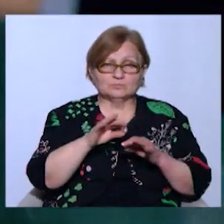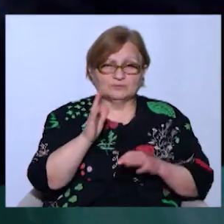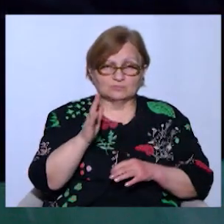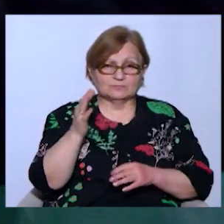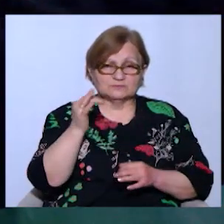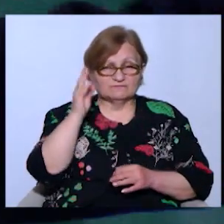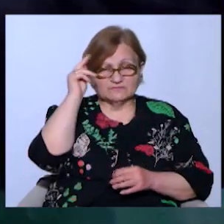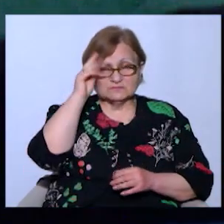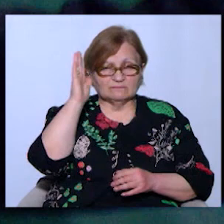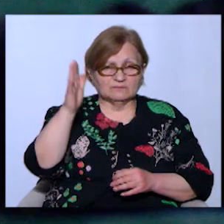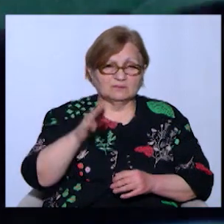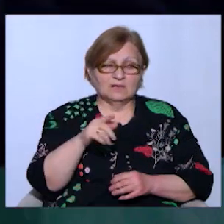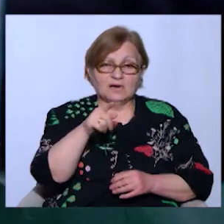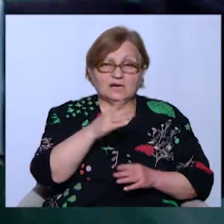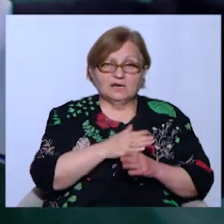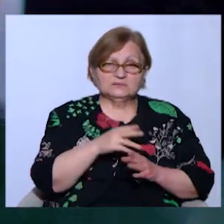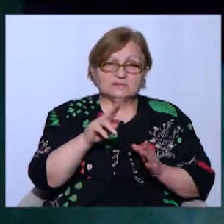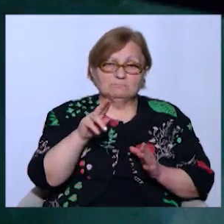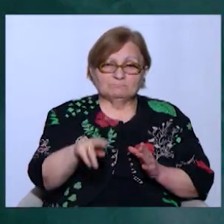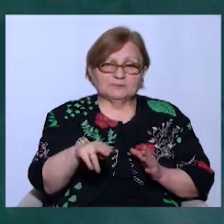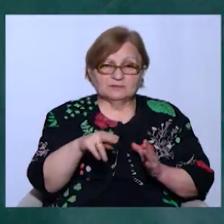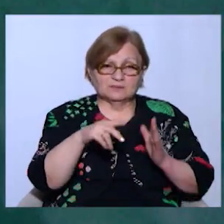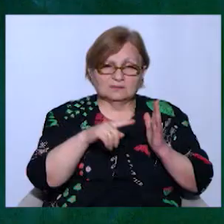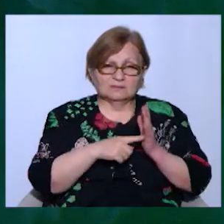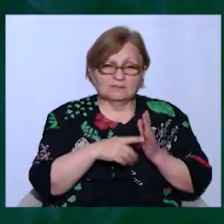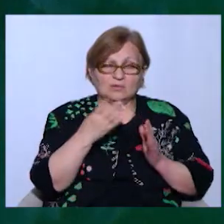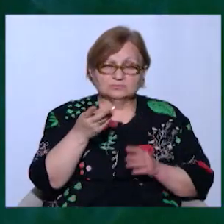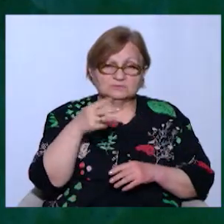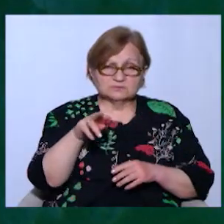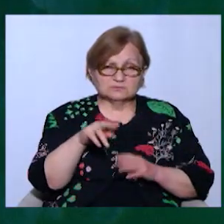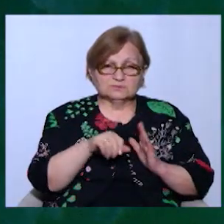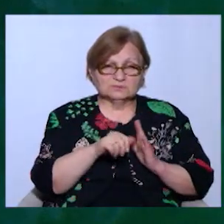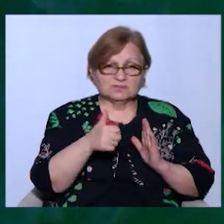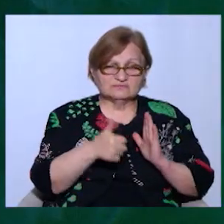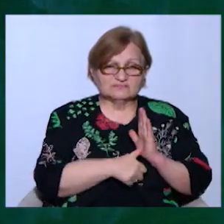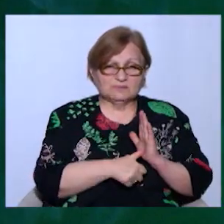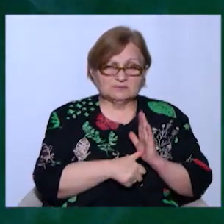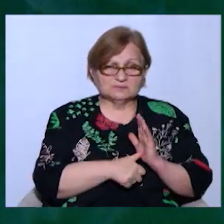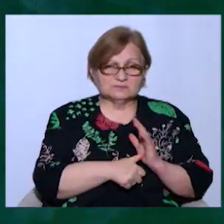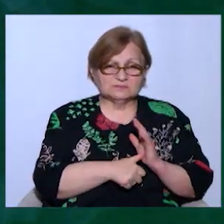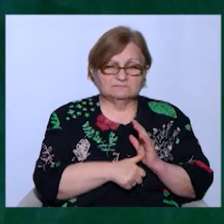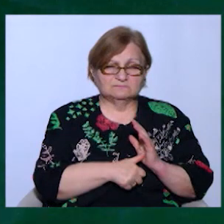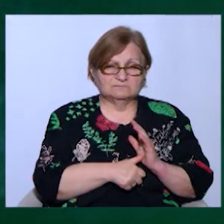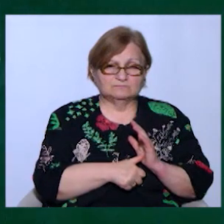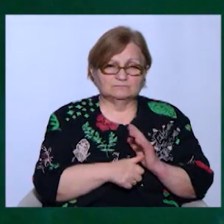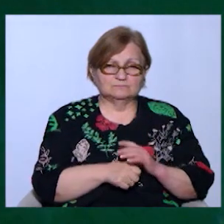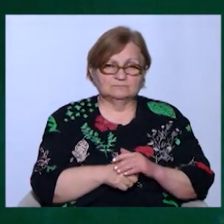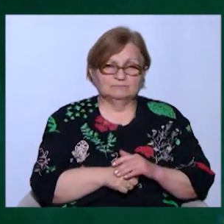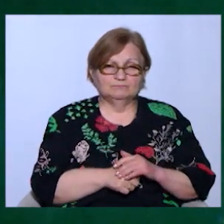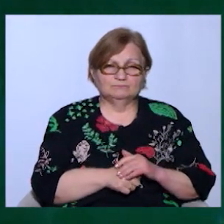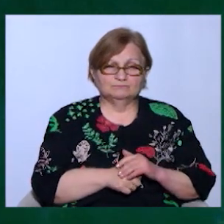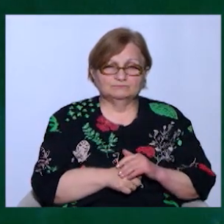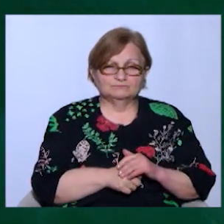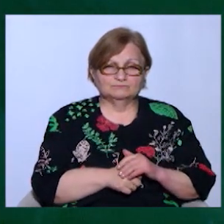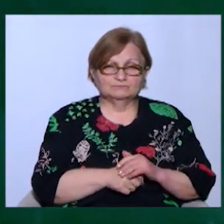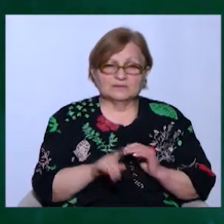არის პი გამრავლებული 4-ის კვადრატზე 16-ზე. აბა ნახოთ.